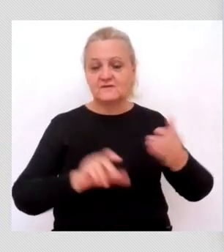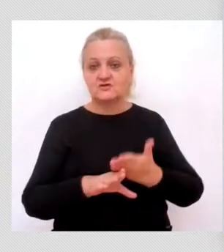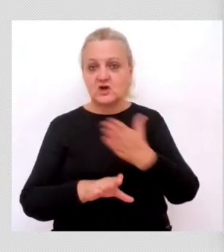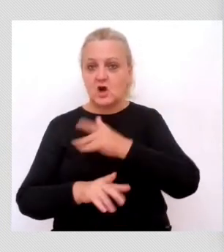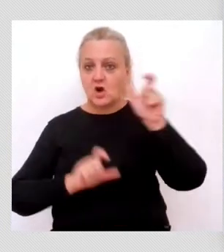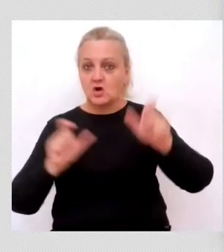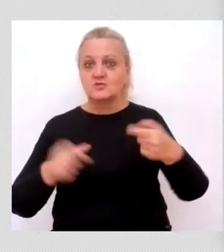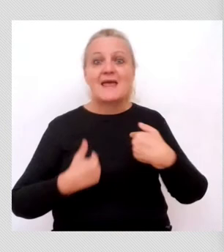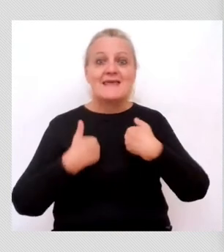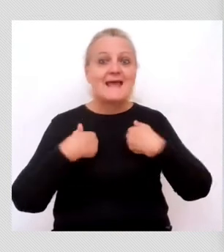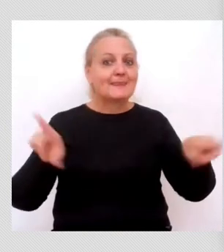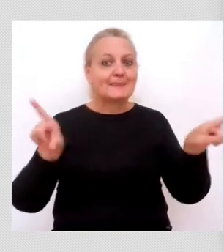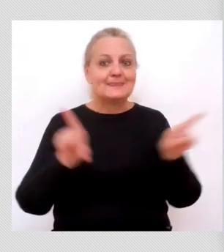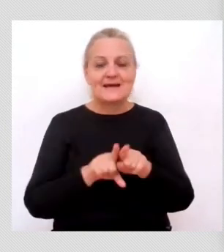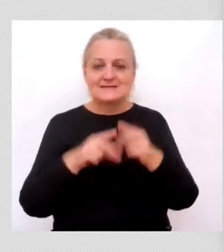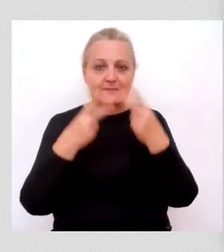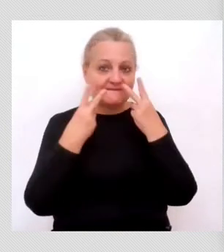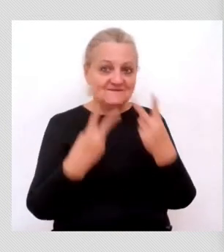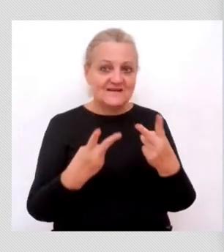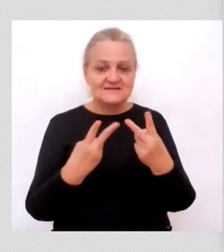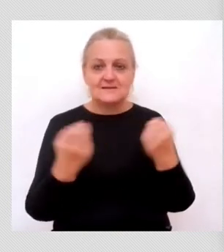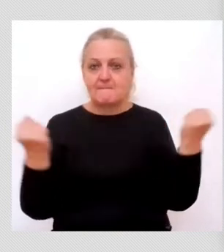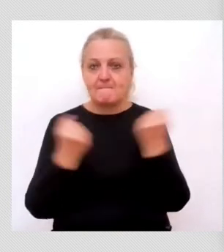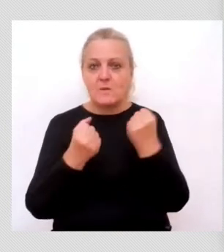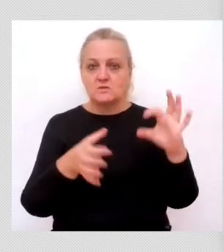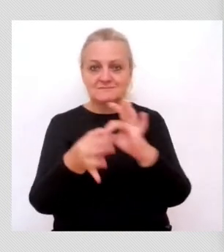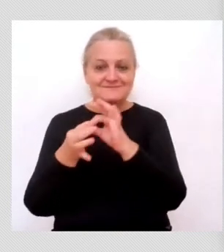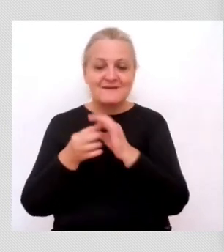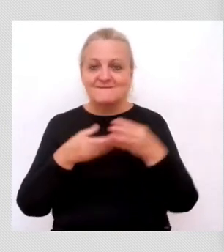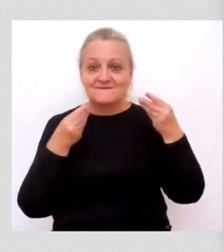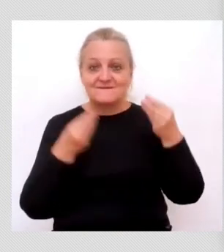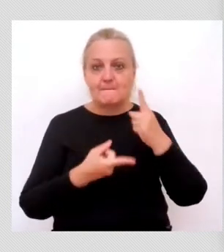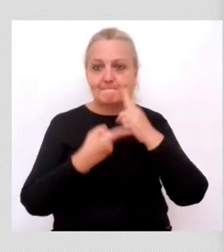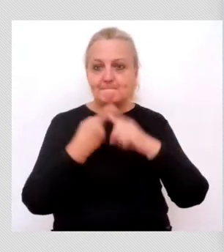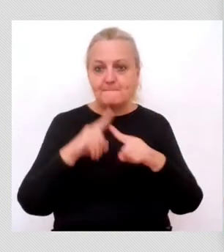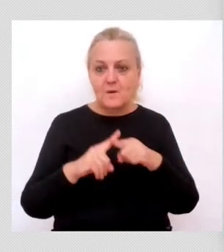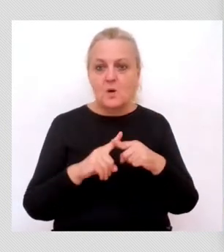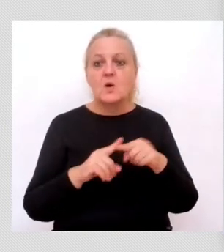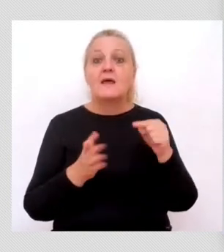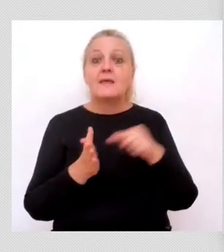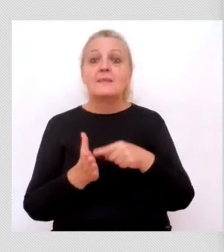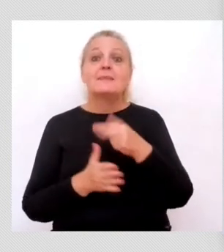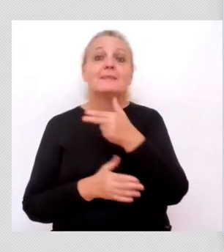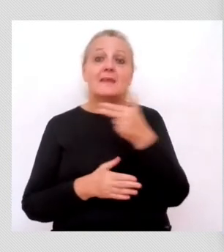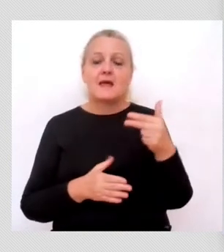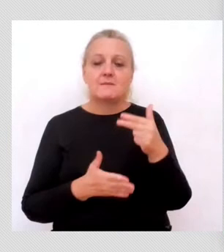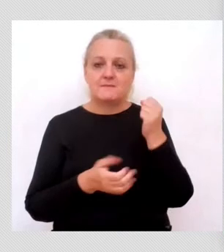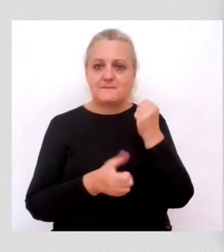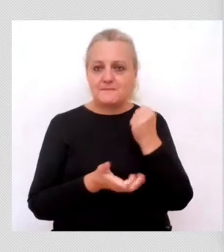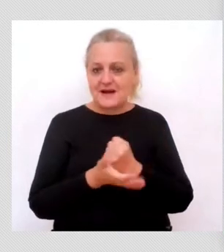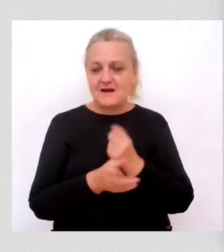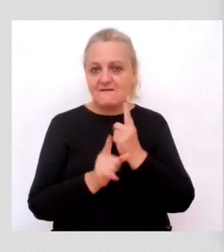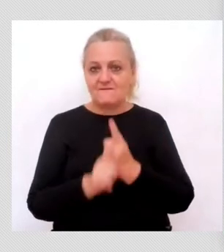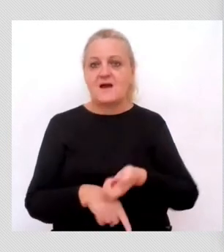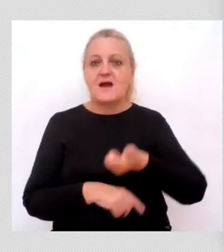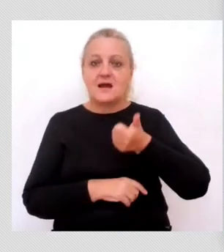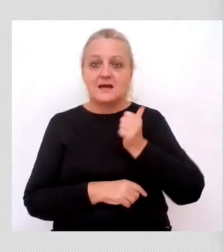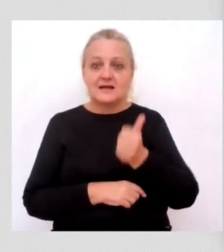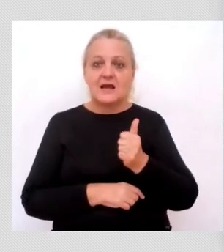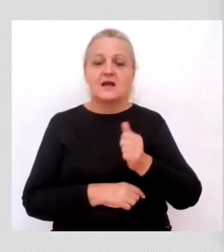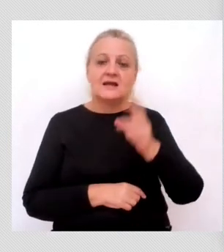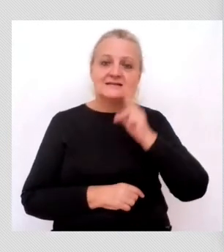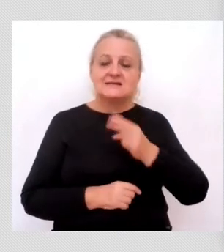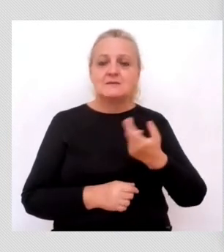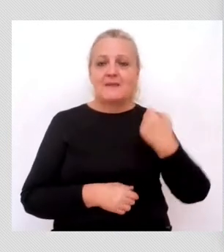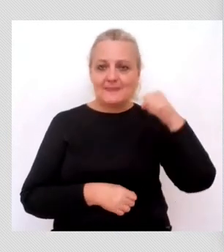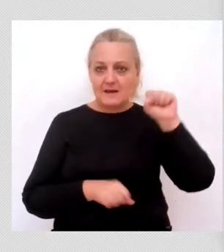Ja też widzę, jak bardzo jest powiązana kwestia finansowania polityki z kwestiami praworządności, jakości instytucji demokratycznych i